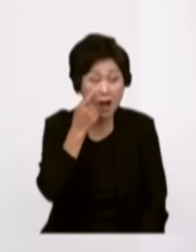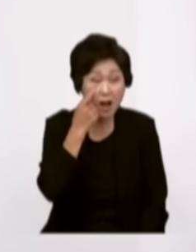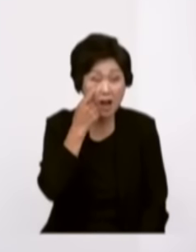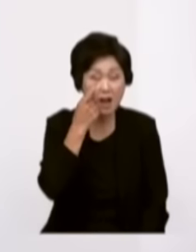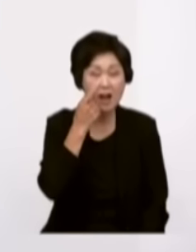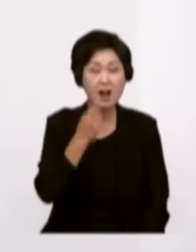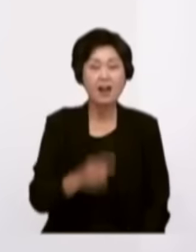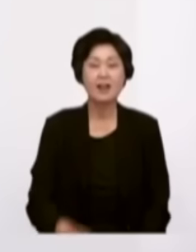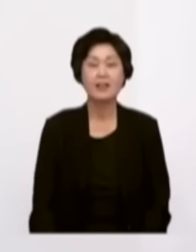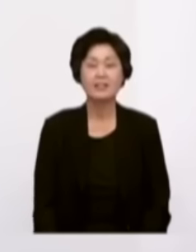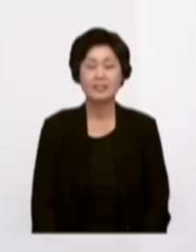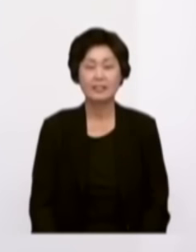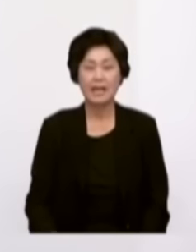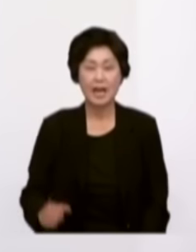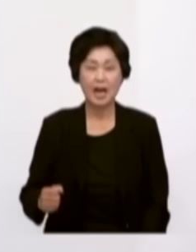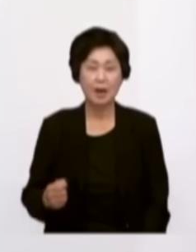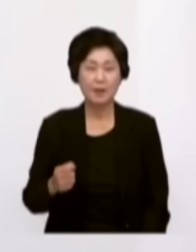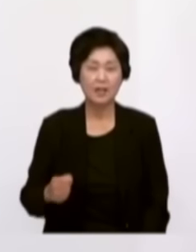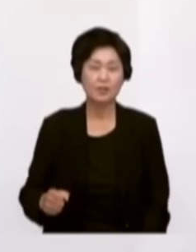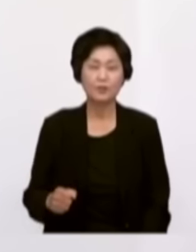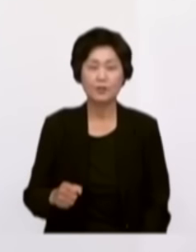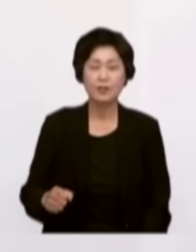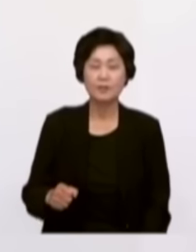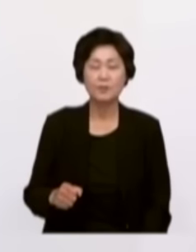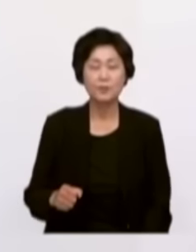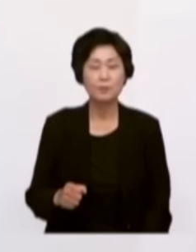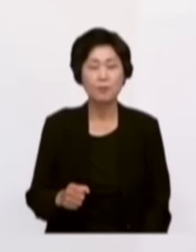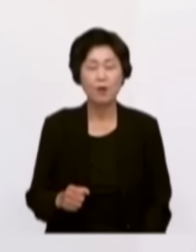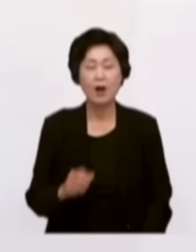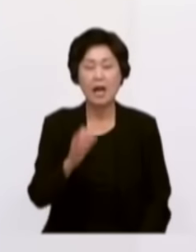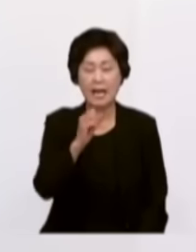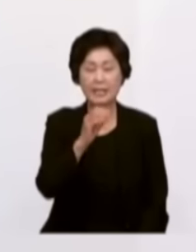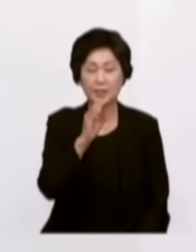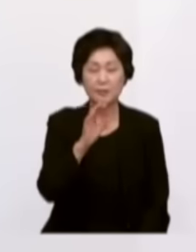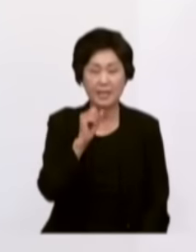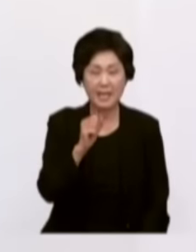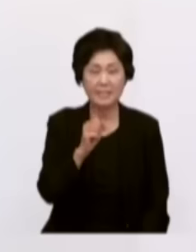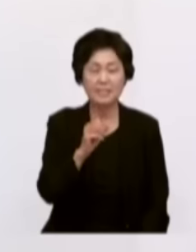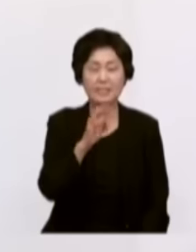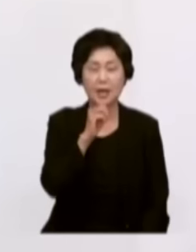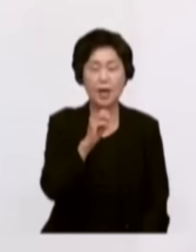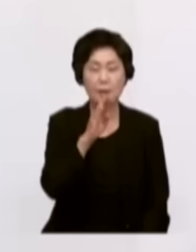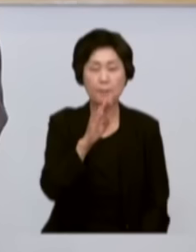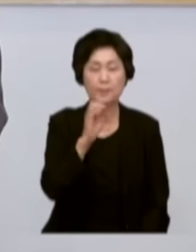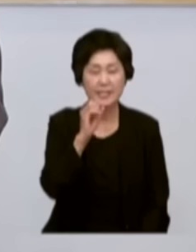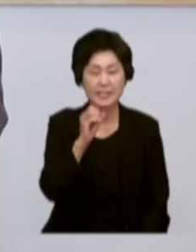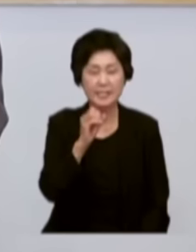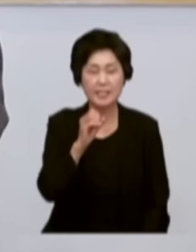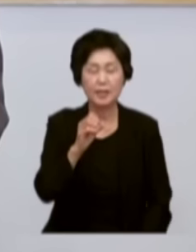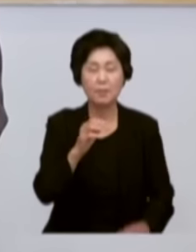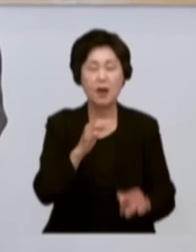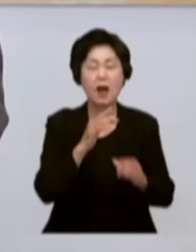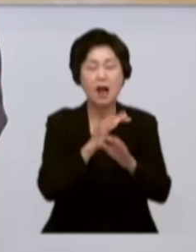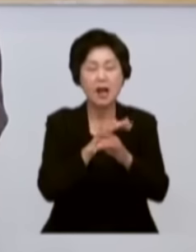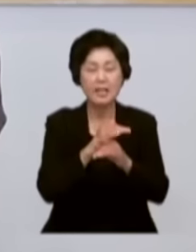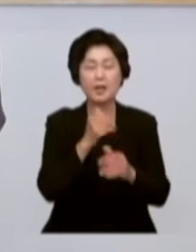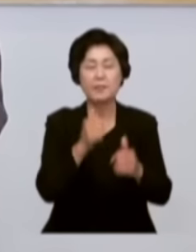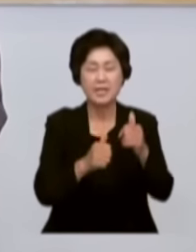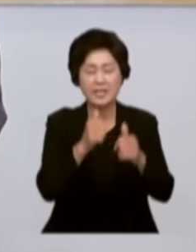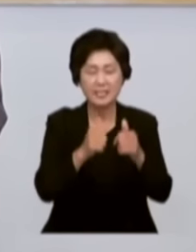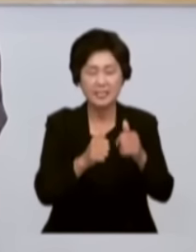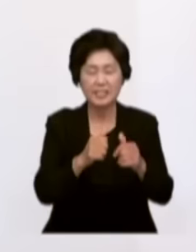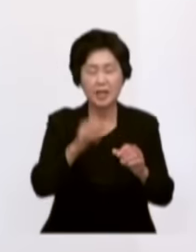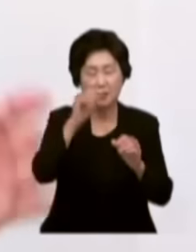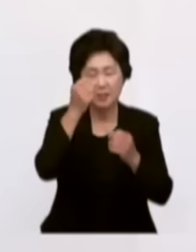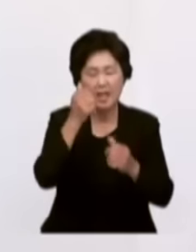하면서 그때부터 이제 김병찬 아나운서 가방을 들고 다니면서 뭐 SBS, MBC, KBS 개그맨 시험, 탤런트 시험도 봤고요. 다 앞에서